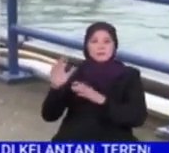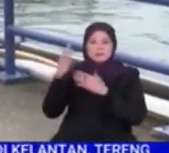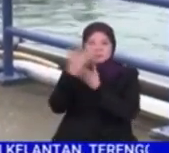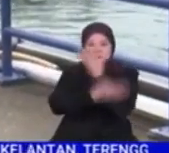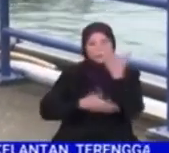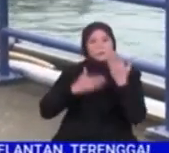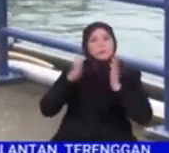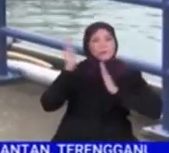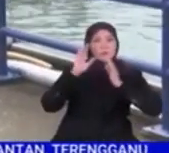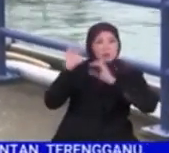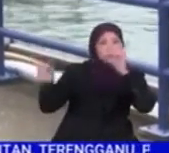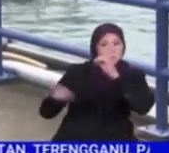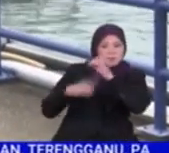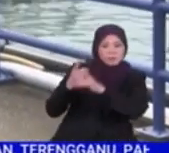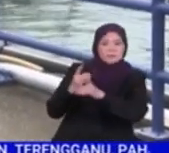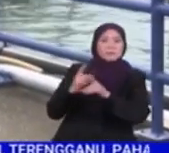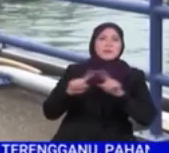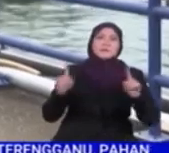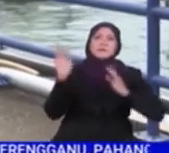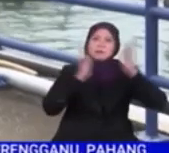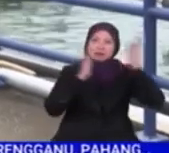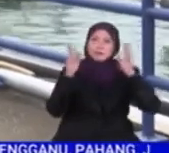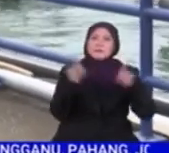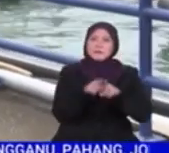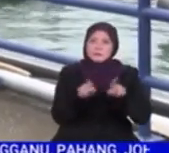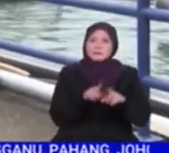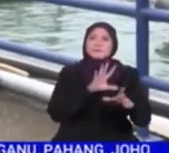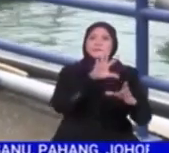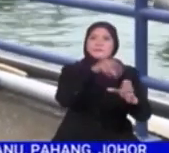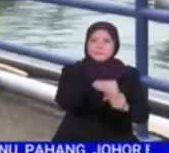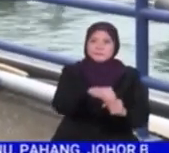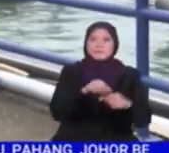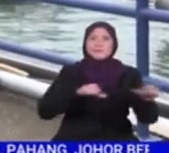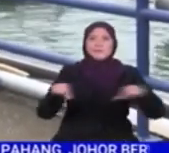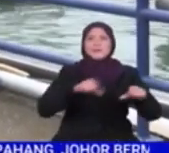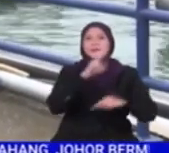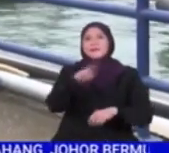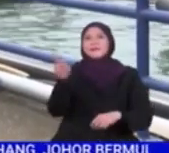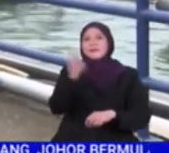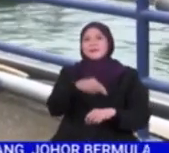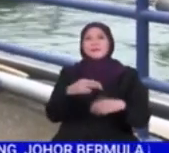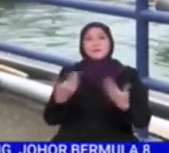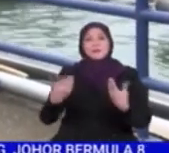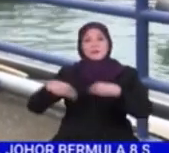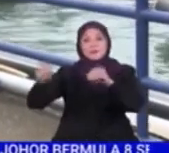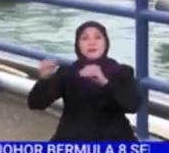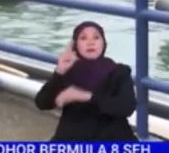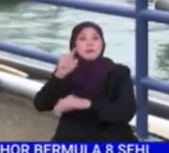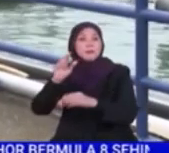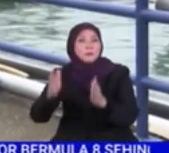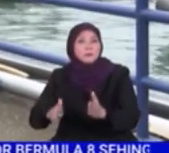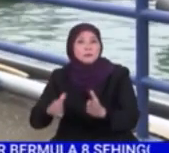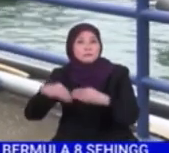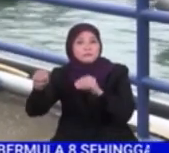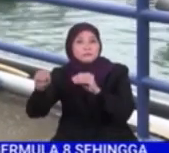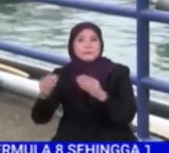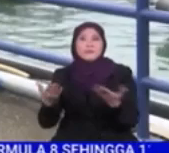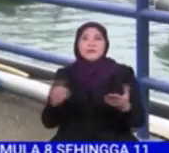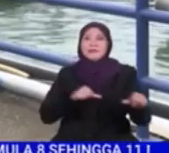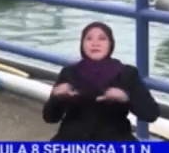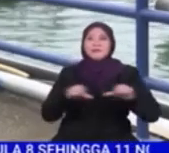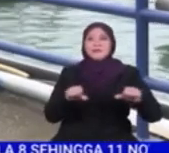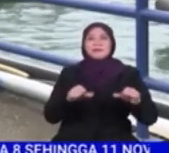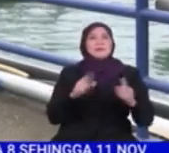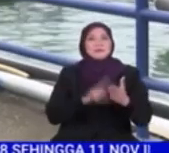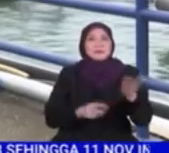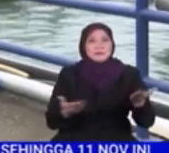dunia. Malaysia tidak terkecuali daripada melakukan aktiviti haram ini. Jenayah pemerdagangan orang boleh dikaitkan dengan aktiviti seperti